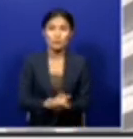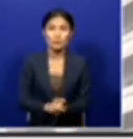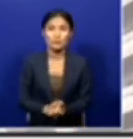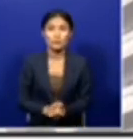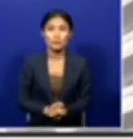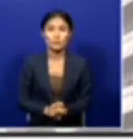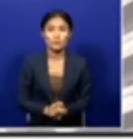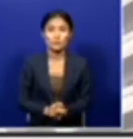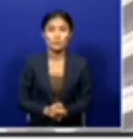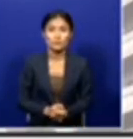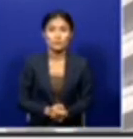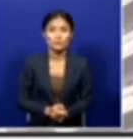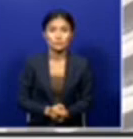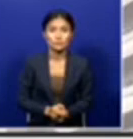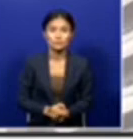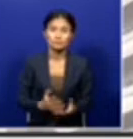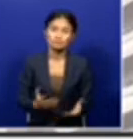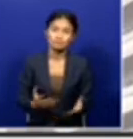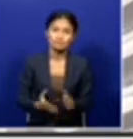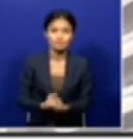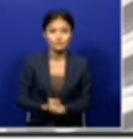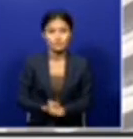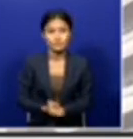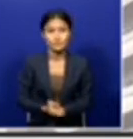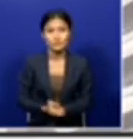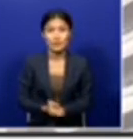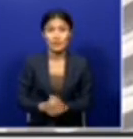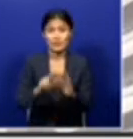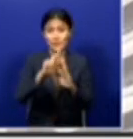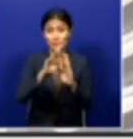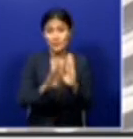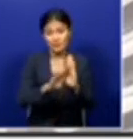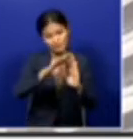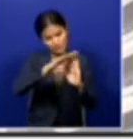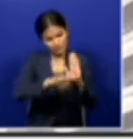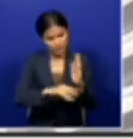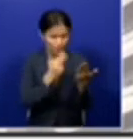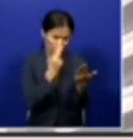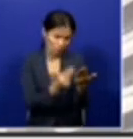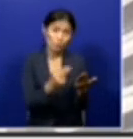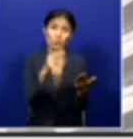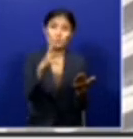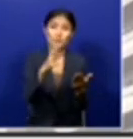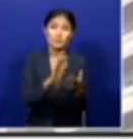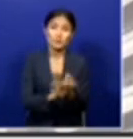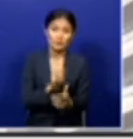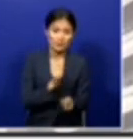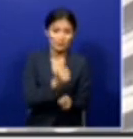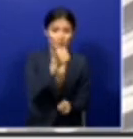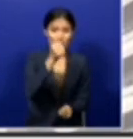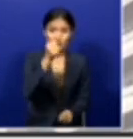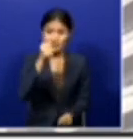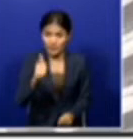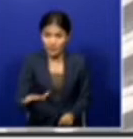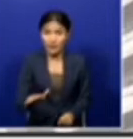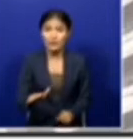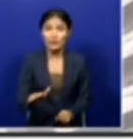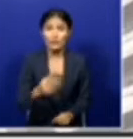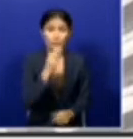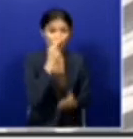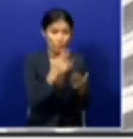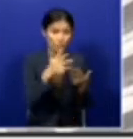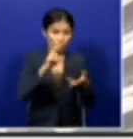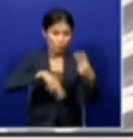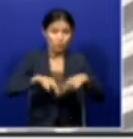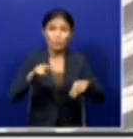เร็วก็ไม่ได้ดูระเบียบนะครับว่าสิ่งไหนทำได้สิ่งไหนทำไม่ได้อัน